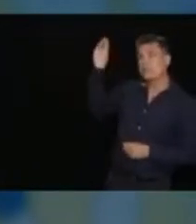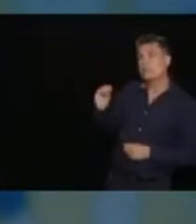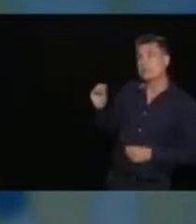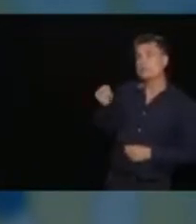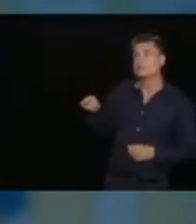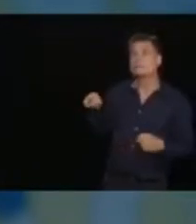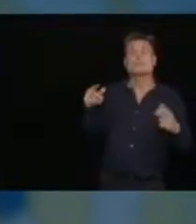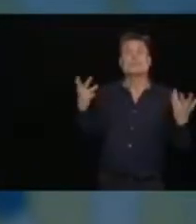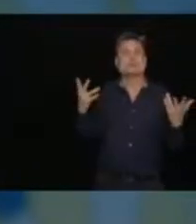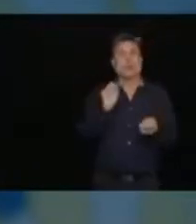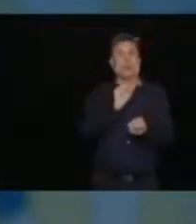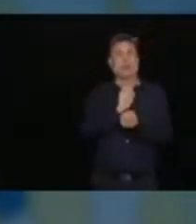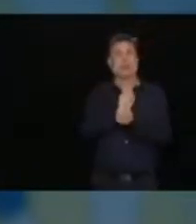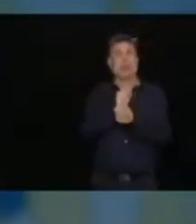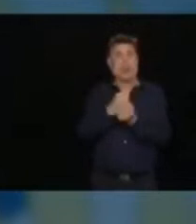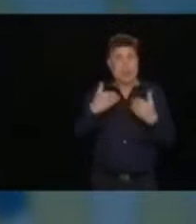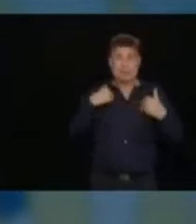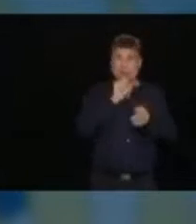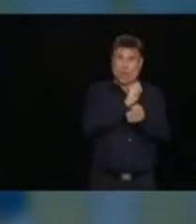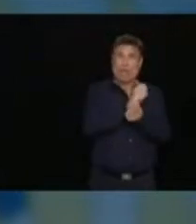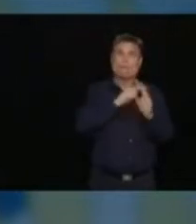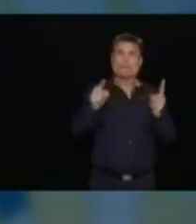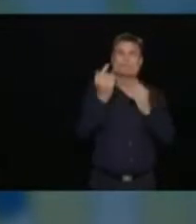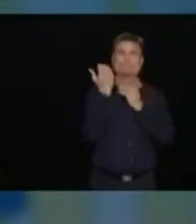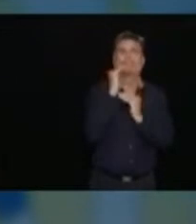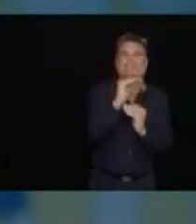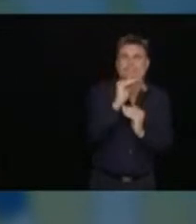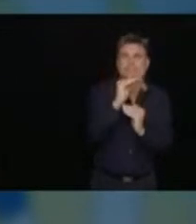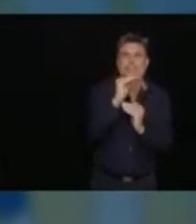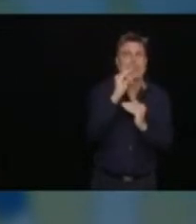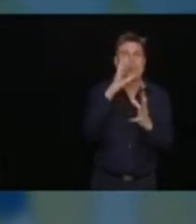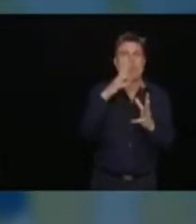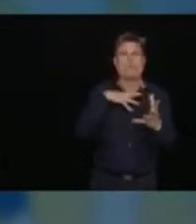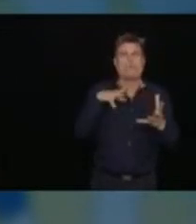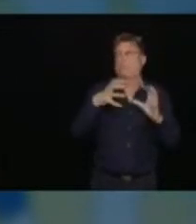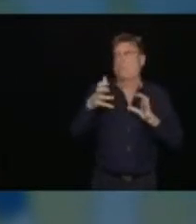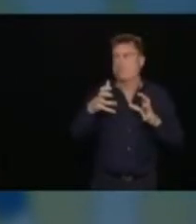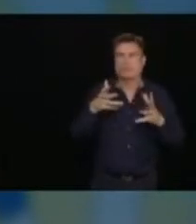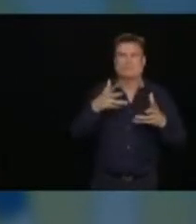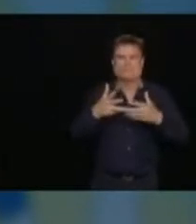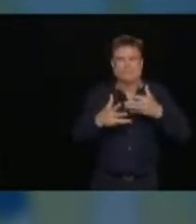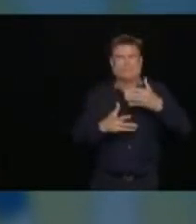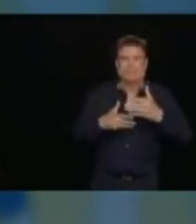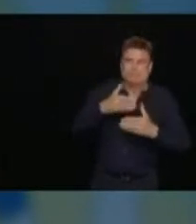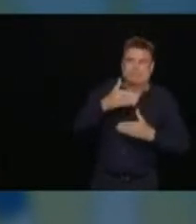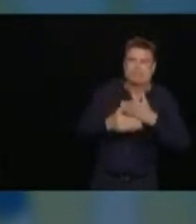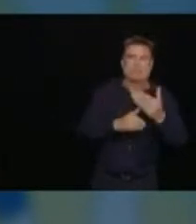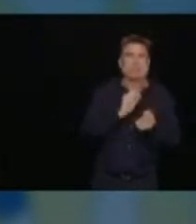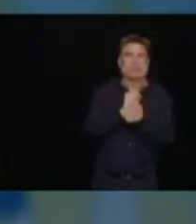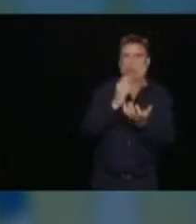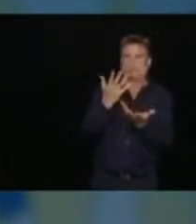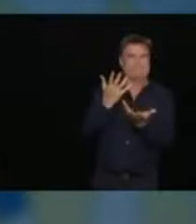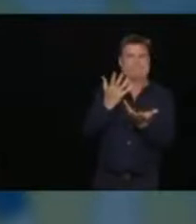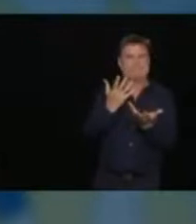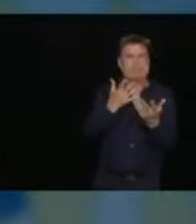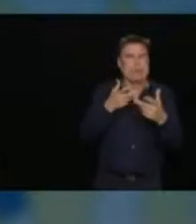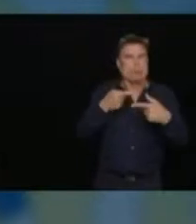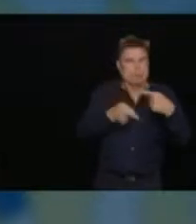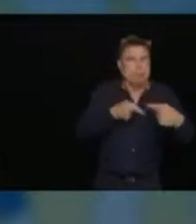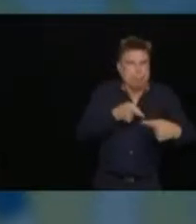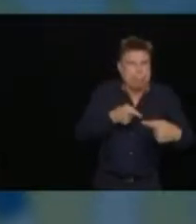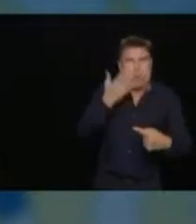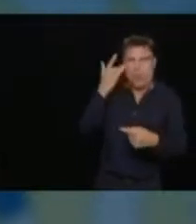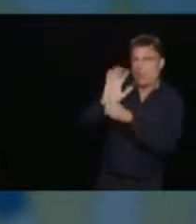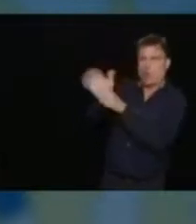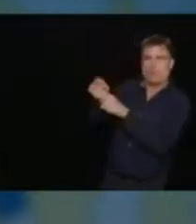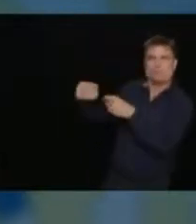work, challenges in their work related to COVID or to the measures that were implemented to try and deal with the pandemic. 因为这次新冠